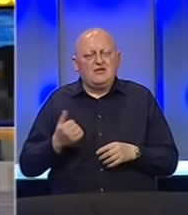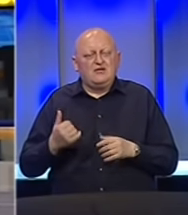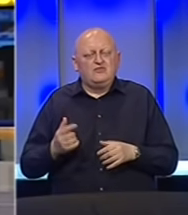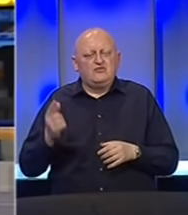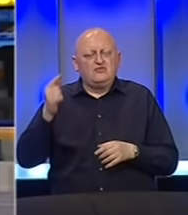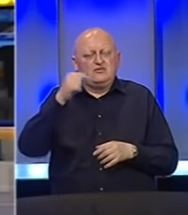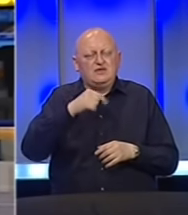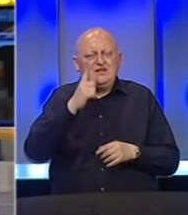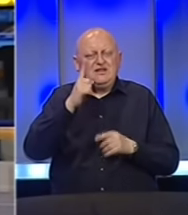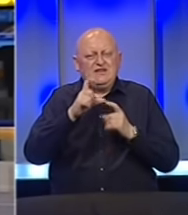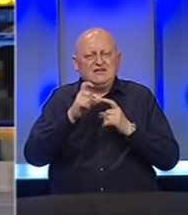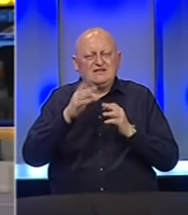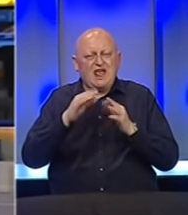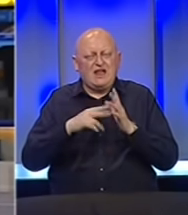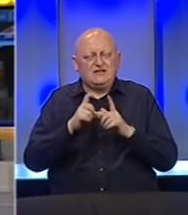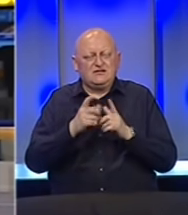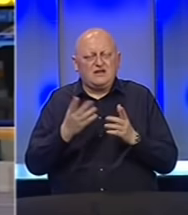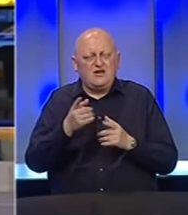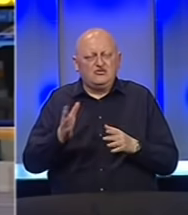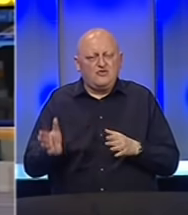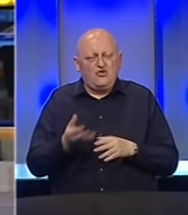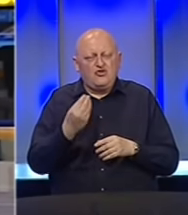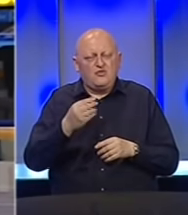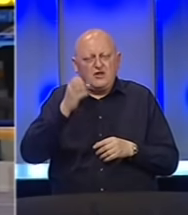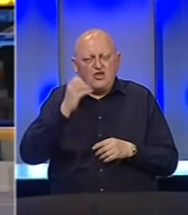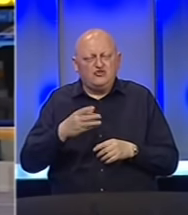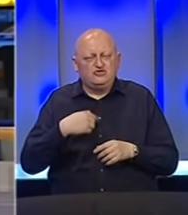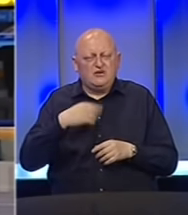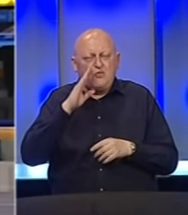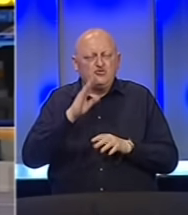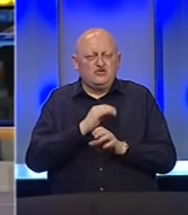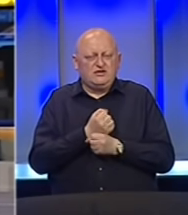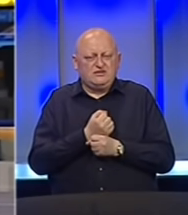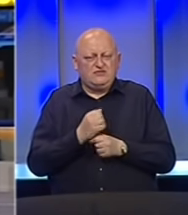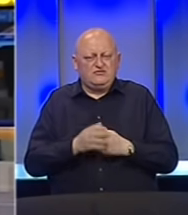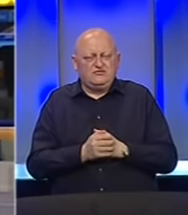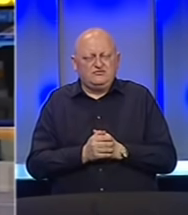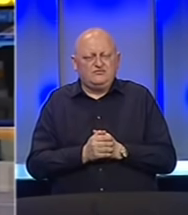tako danas do Islanda. Koliko su ovakvi odlasci dobri ili loši za Bosnu i Hercegovinu?